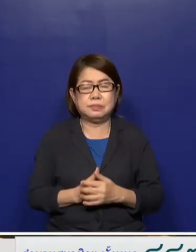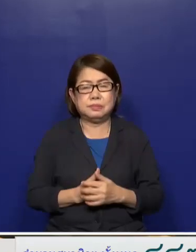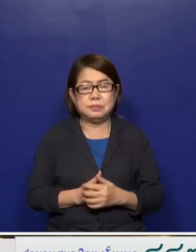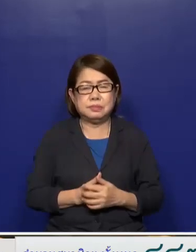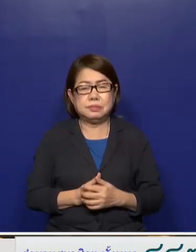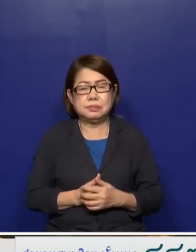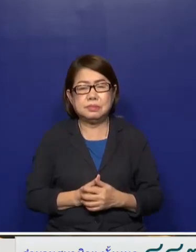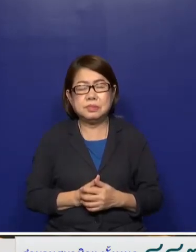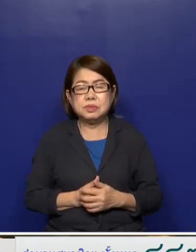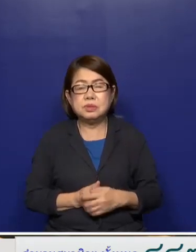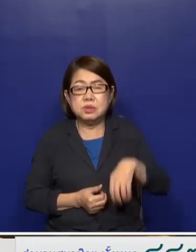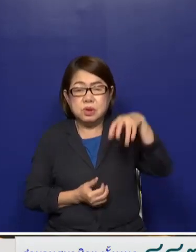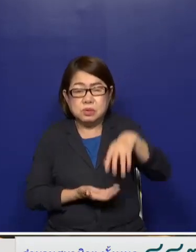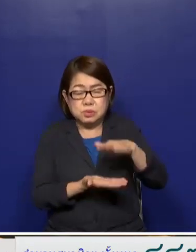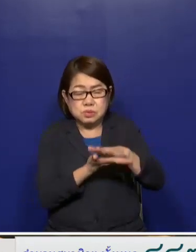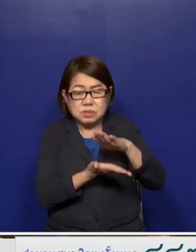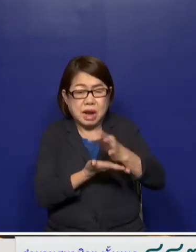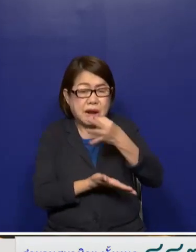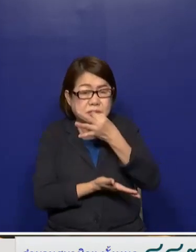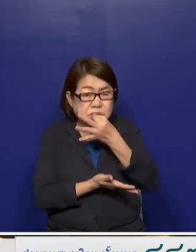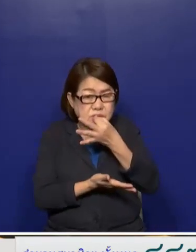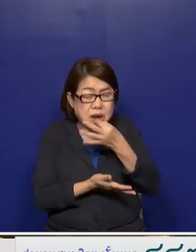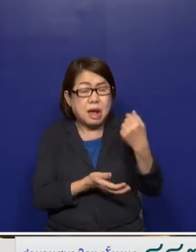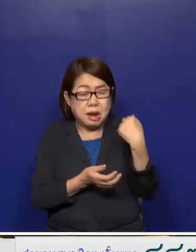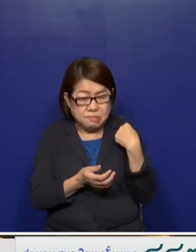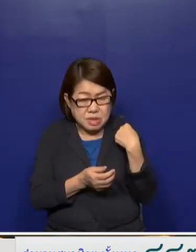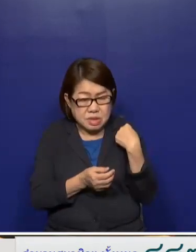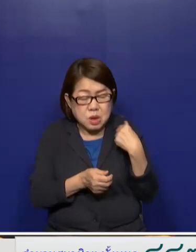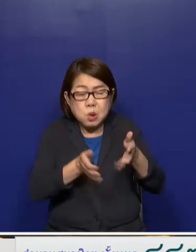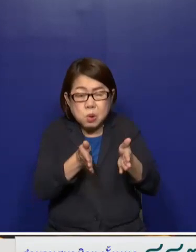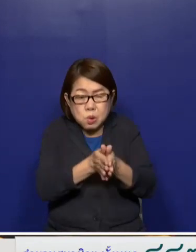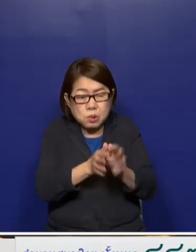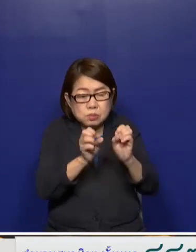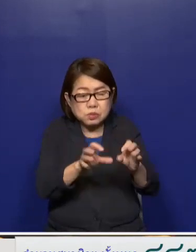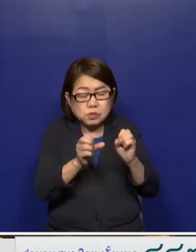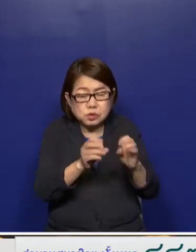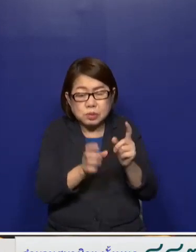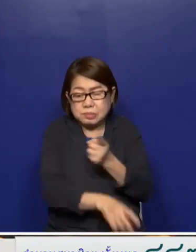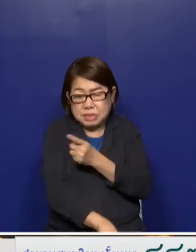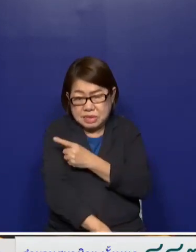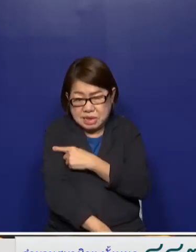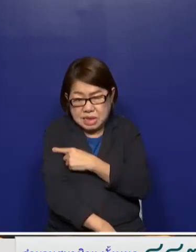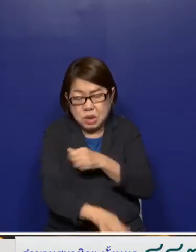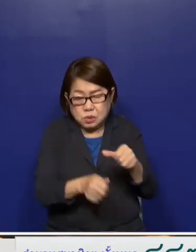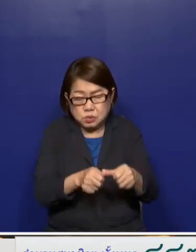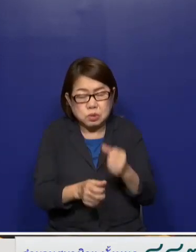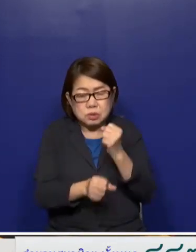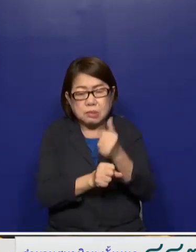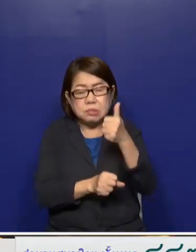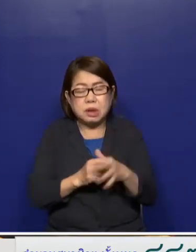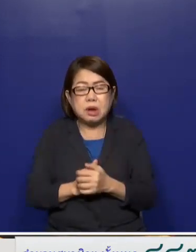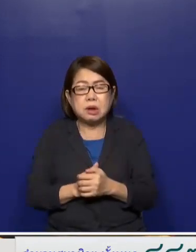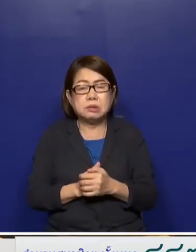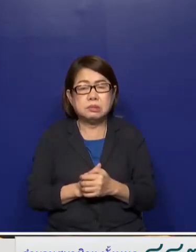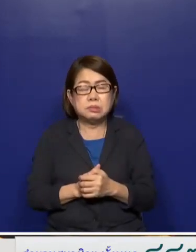สถาบันอาชีวะที่ดำเนินการสอนระดับปริญญาตรีอยู่ในที่นั่นไม่สามารถต้านทานได้เพราะมันเป็นอำนาจ